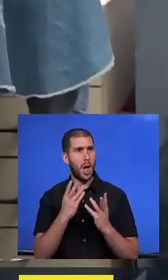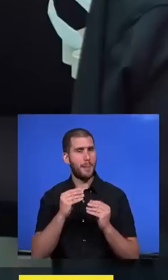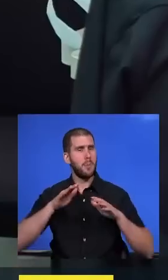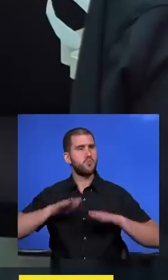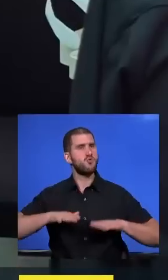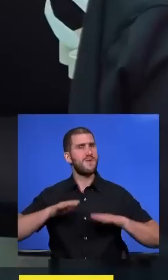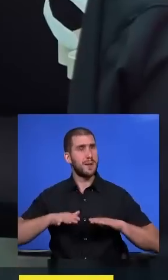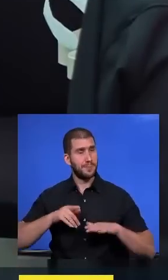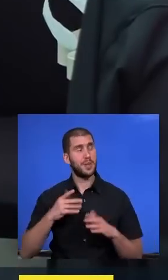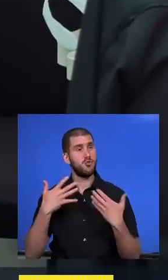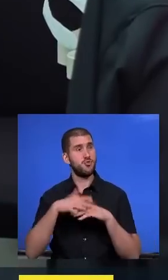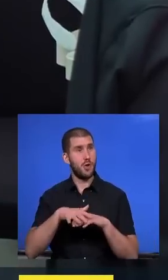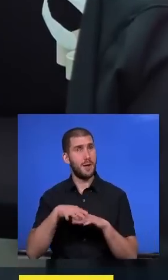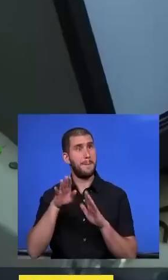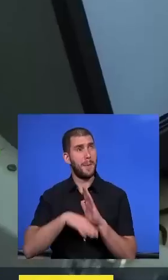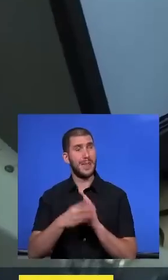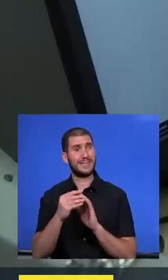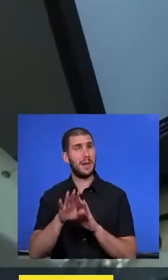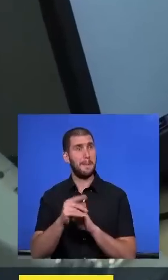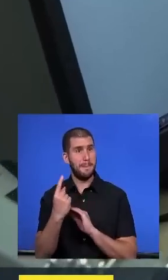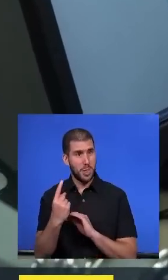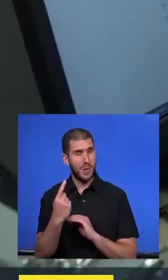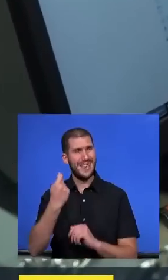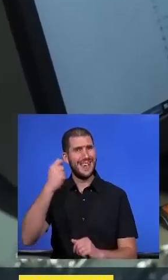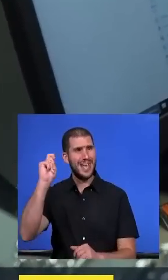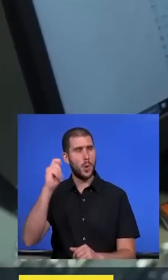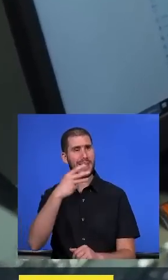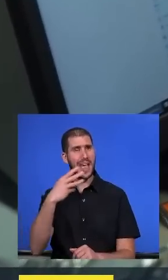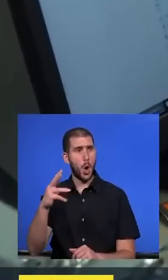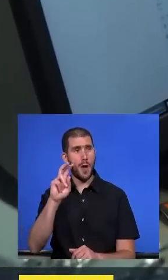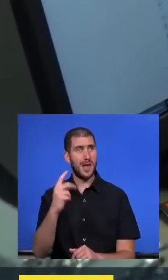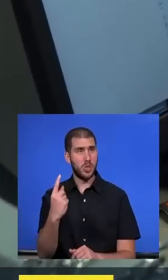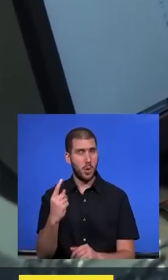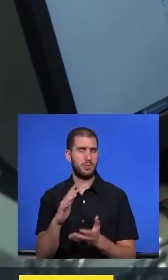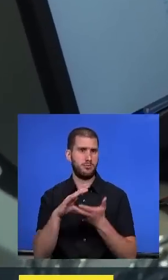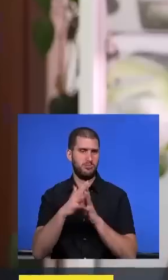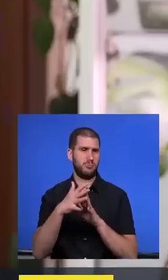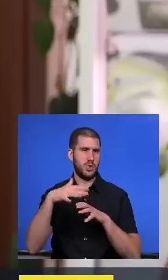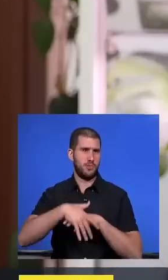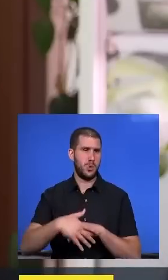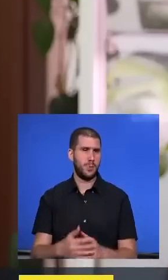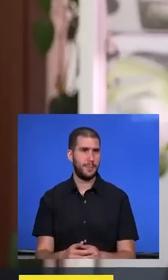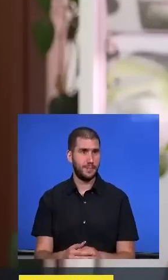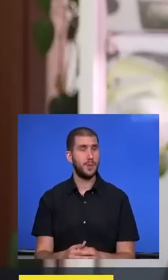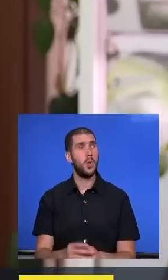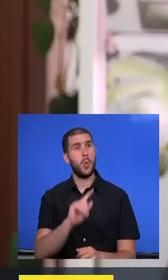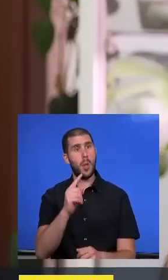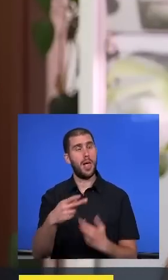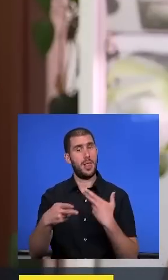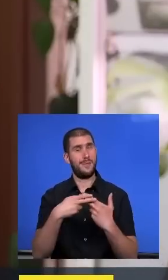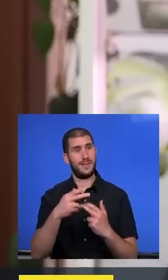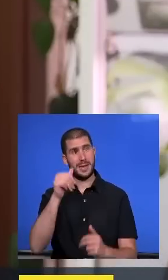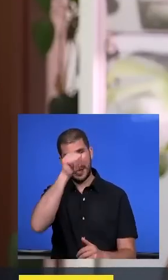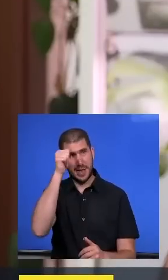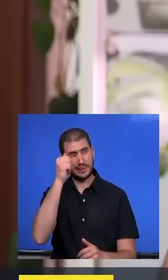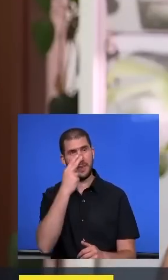מושבים, השילוב של פחות כסף פנוי, התייקרות האירו והדולר, עשו את שלהם. ייתכן ולקראת הקיץ